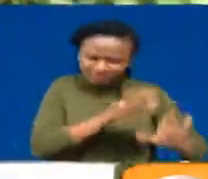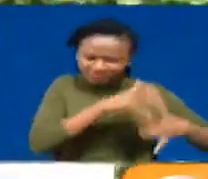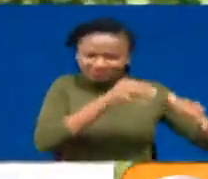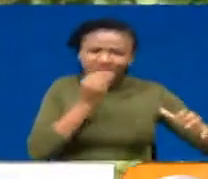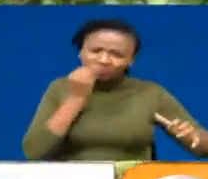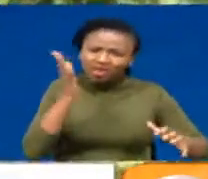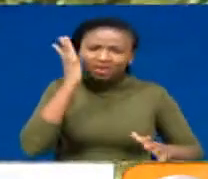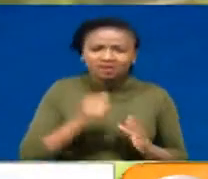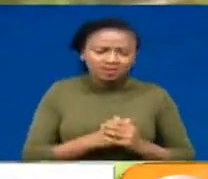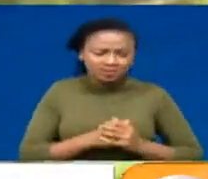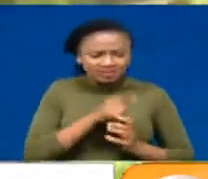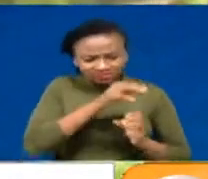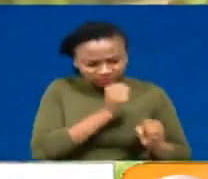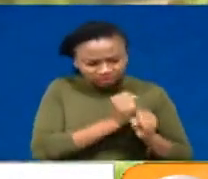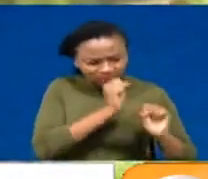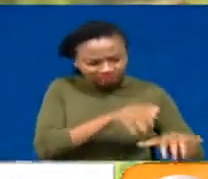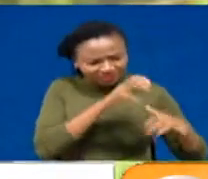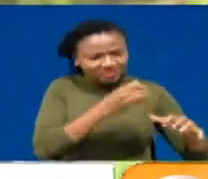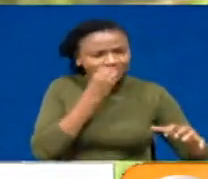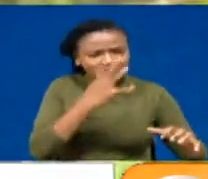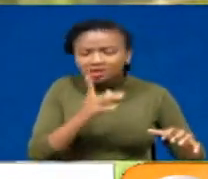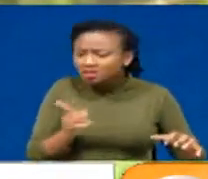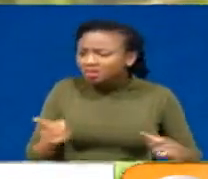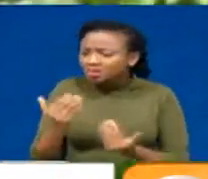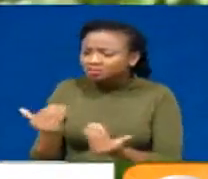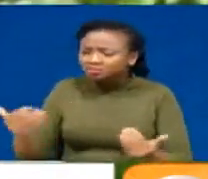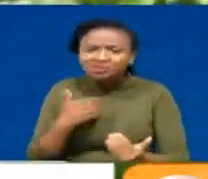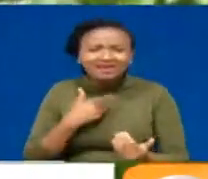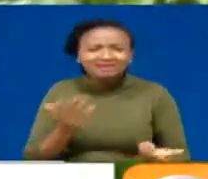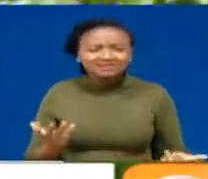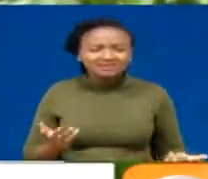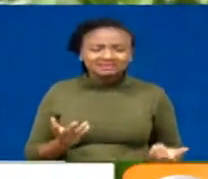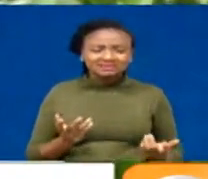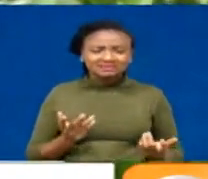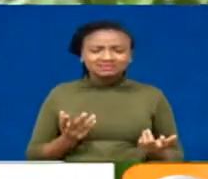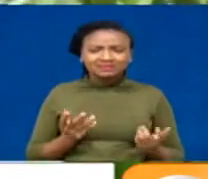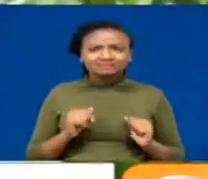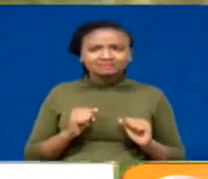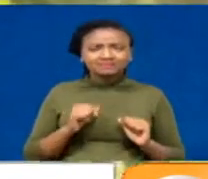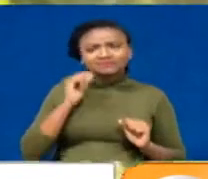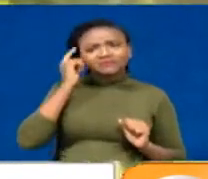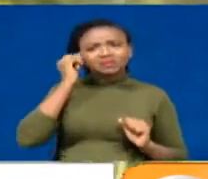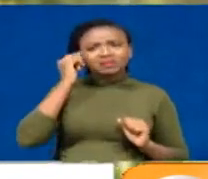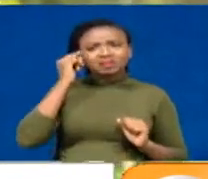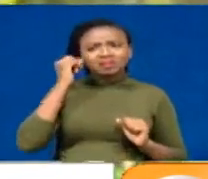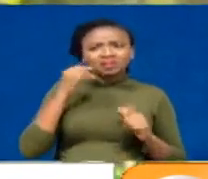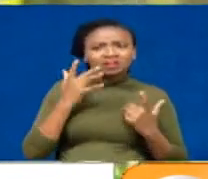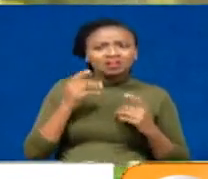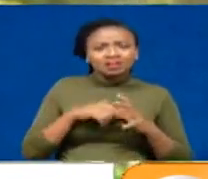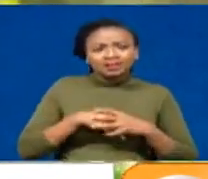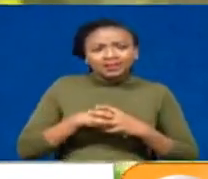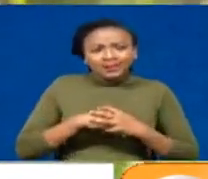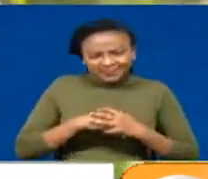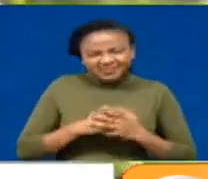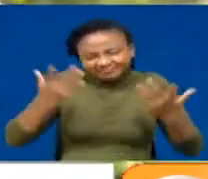tena niliko na watoto. Niko na watoto. Basi ndio nikafikiria, nikakaa vile tu mwili yangu ulikuwa umekucha